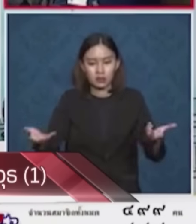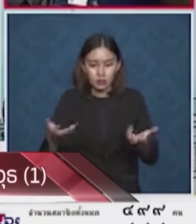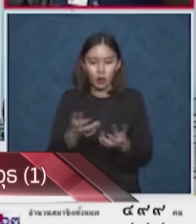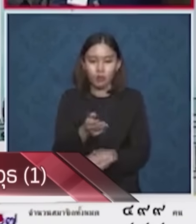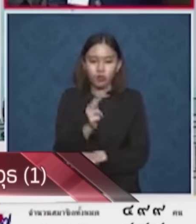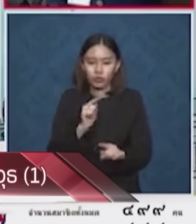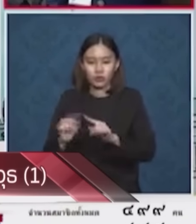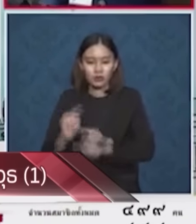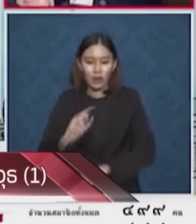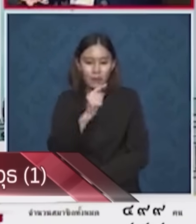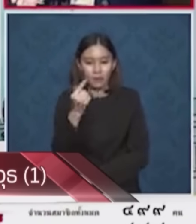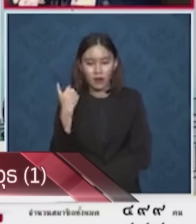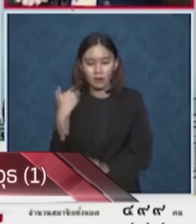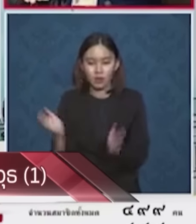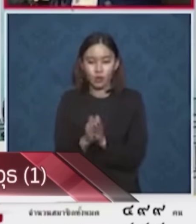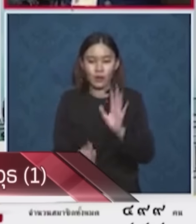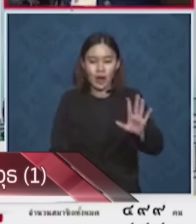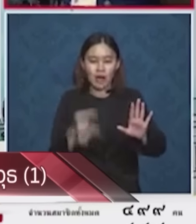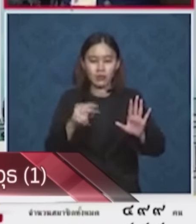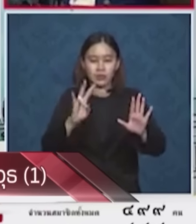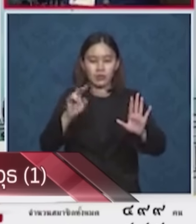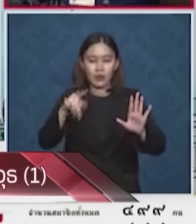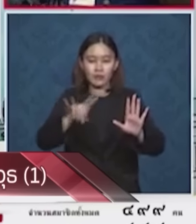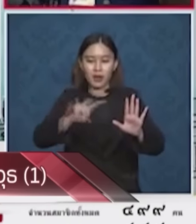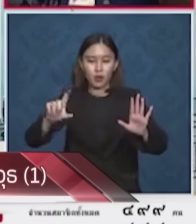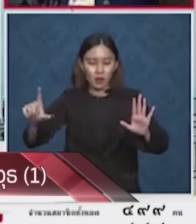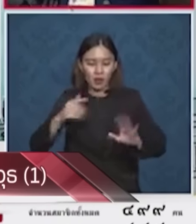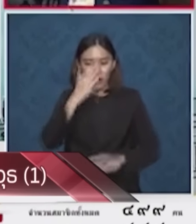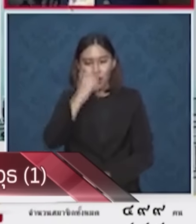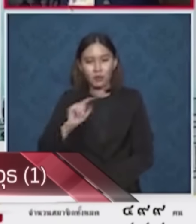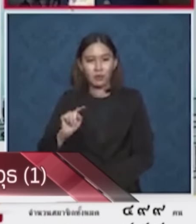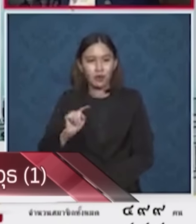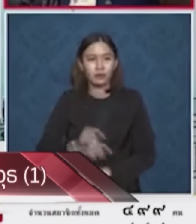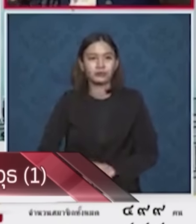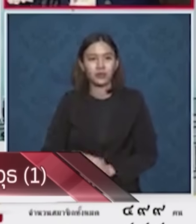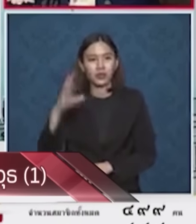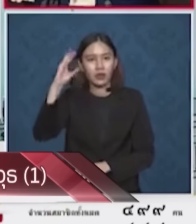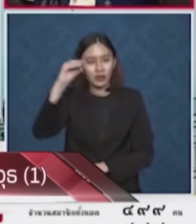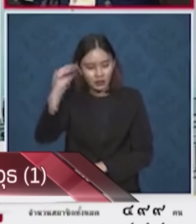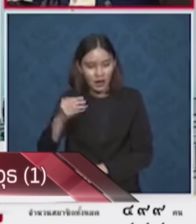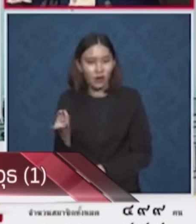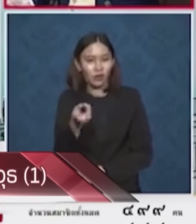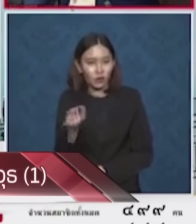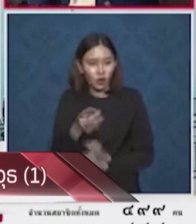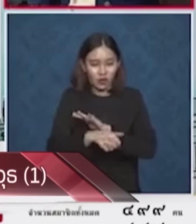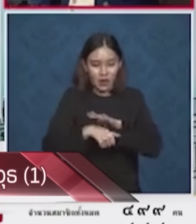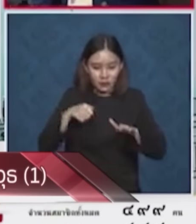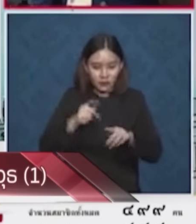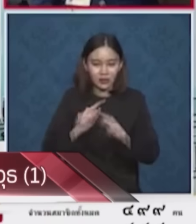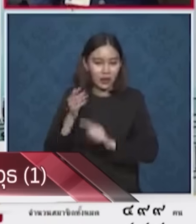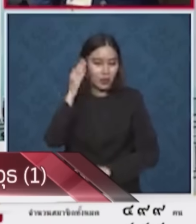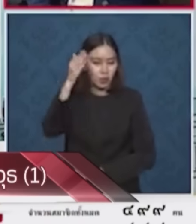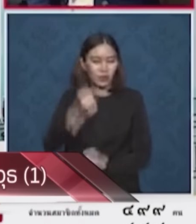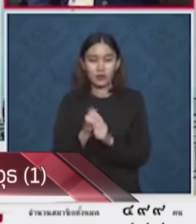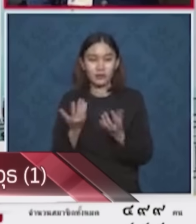ถึง 26โครงการมูลค่ารวม 57,000ล้านบาทปล่อยให้สุทินดาวน้อยทวีสินเชื่อซ่อนเคราะห์ใหญ่ไว้ในอนาคตได้อย่าง